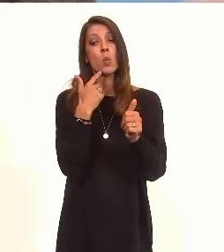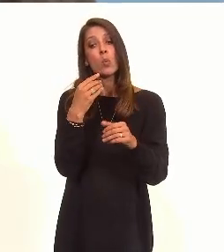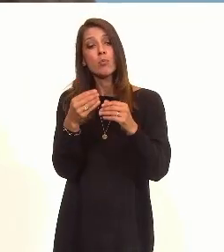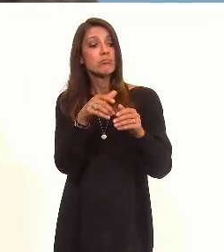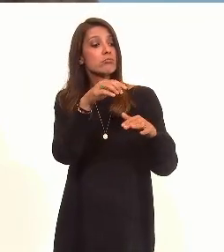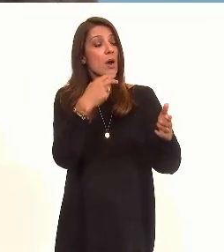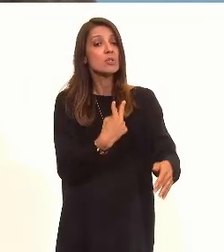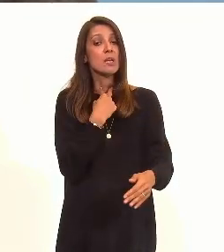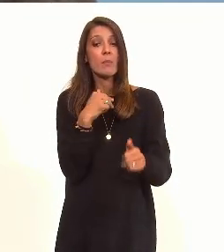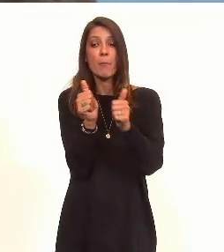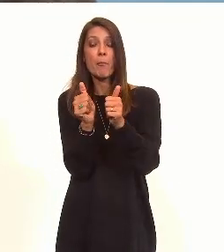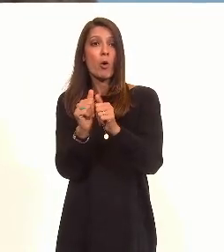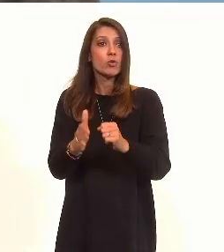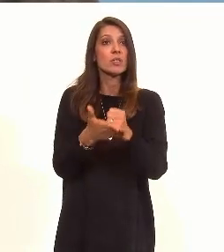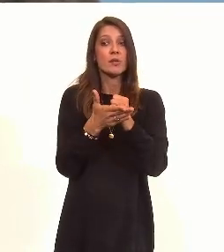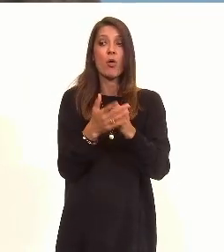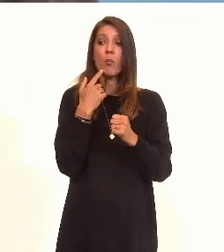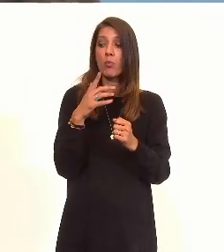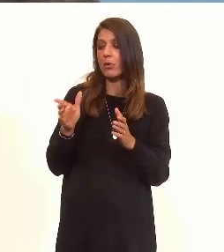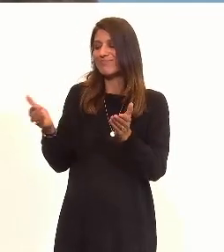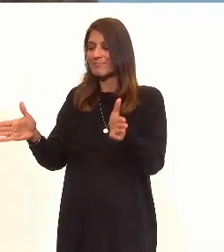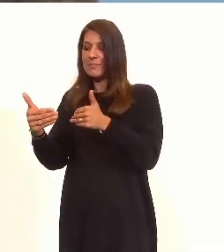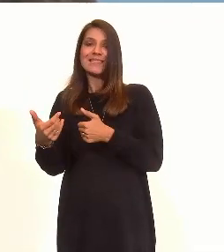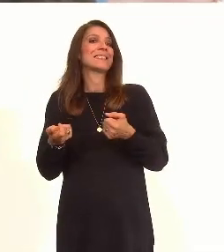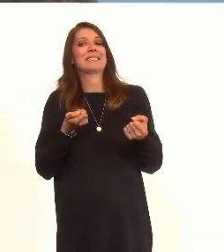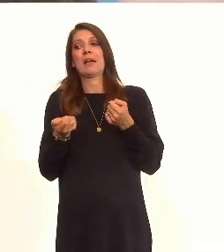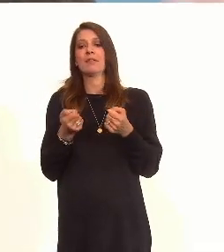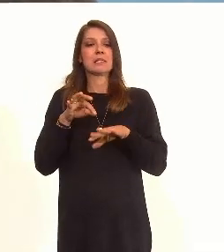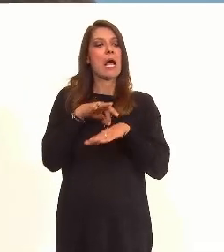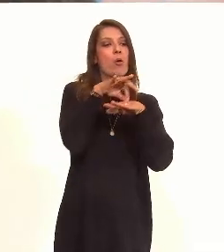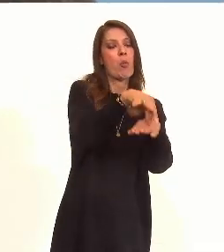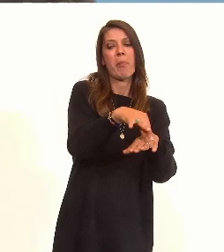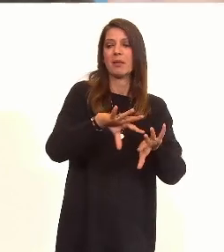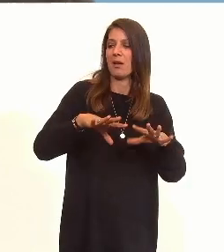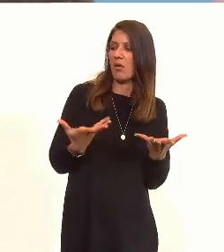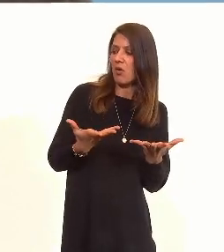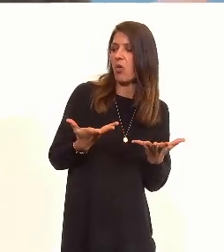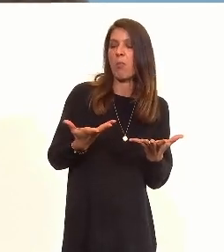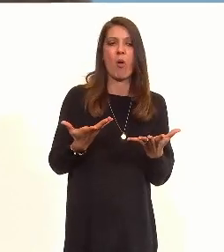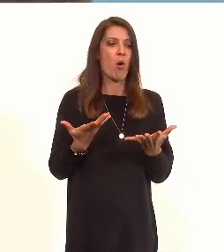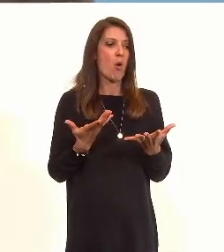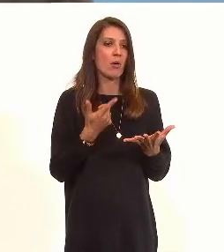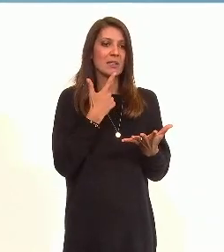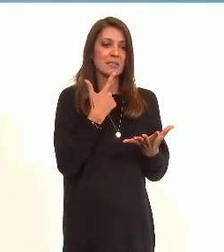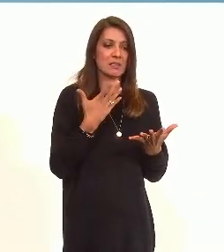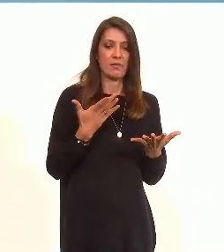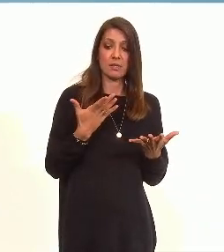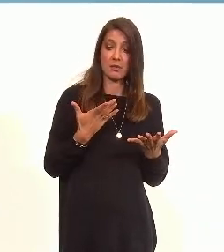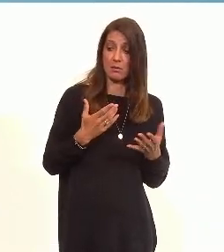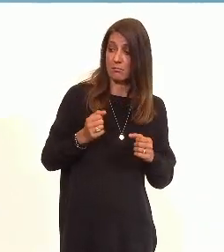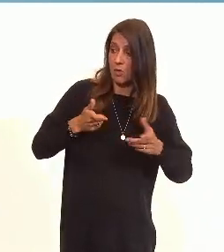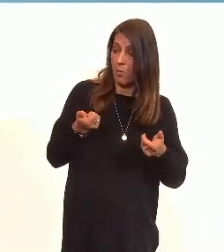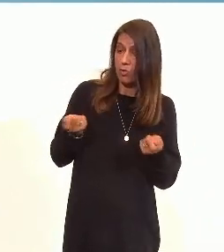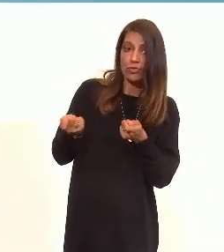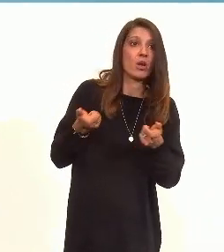gouvernance des services qui les accompagnent. Et ça nous renvoie bien à la question de la participation comme pouvoir, comme capacité d'agir, qui a été d'emblée très bien